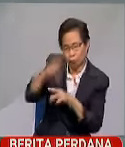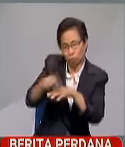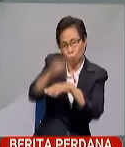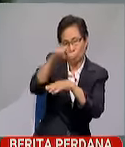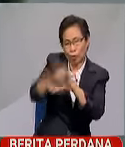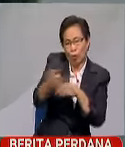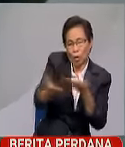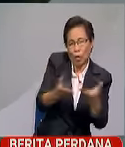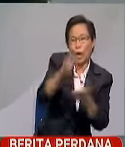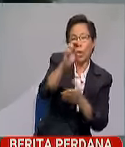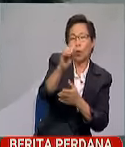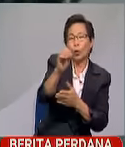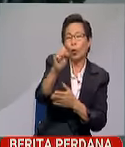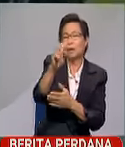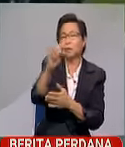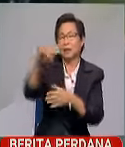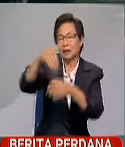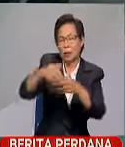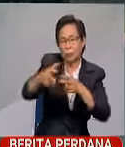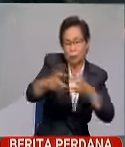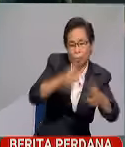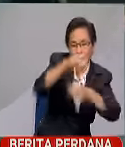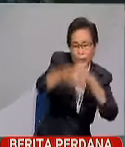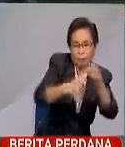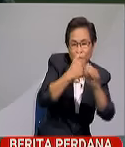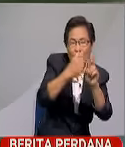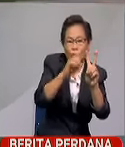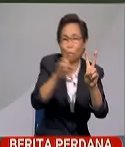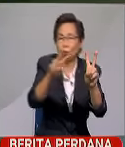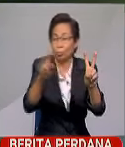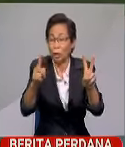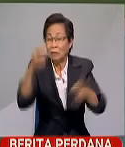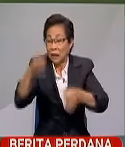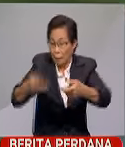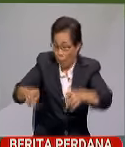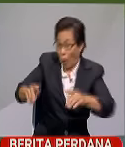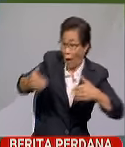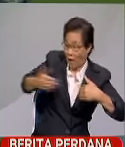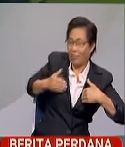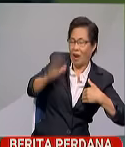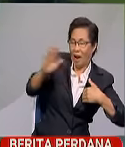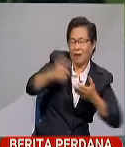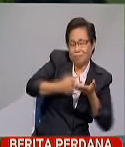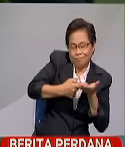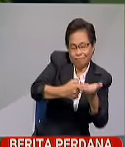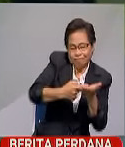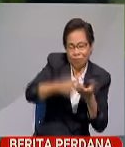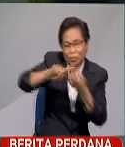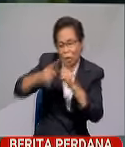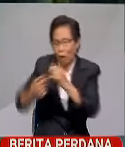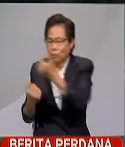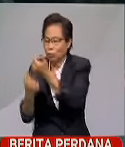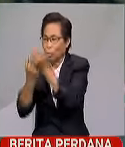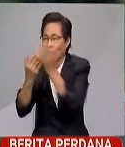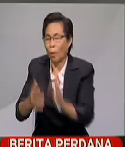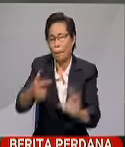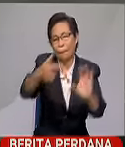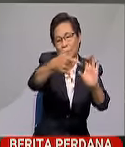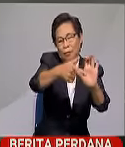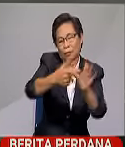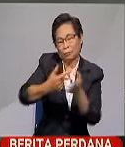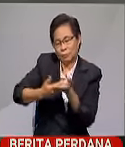menggunakan khidmat Rossi dalam perlumbaan tahun hadapan. Namun jika peluang itu ada, beliau akan berbincang dengan rakan penaja Petronas.